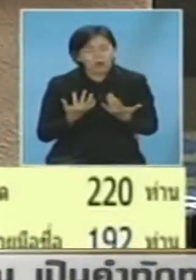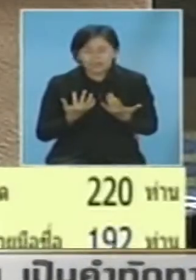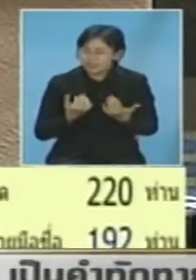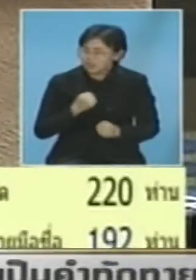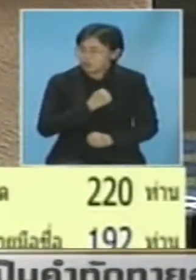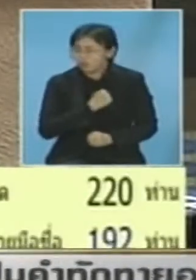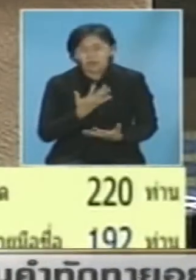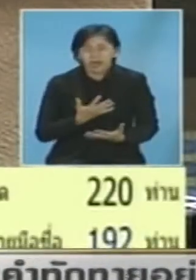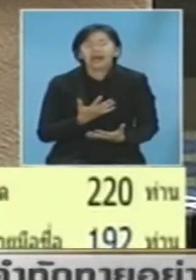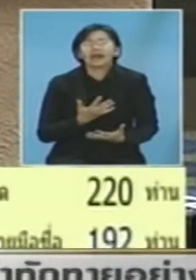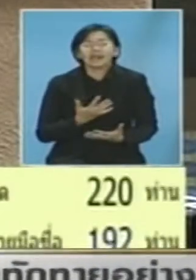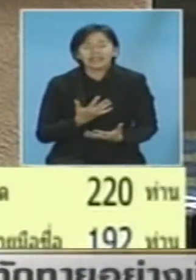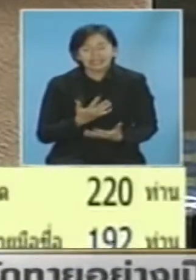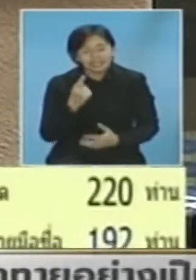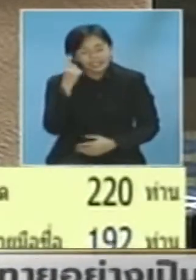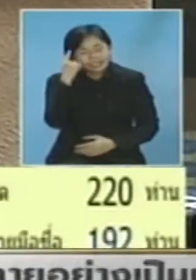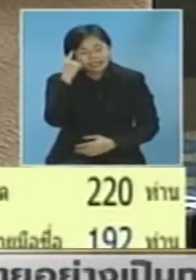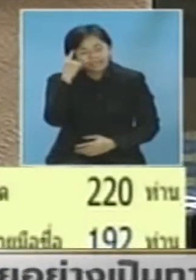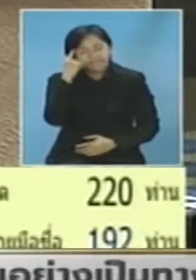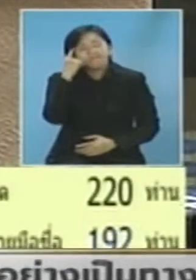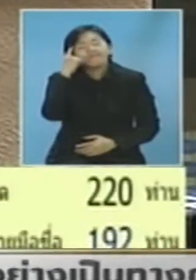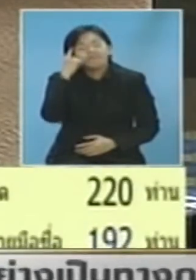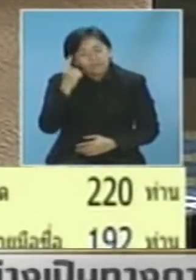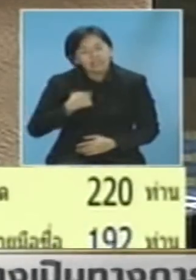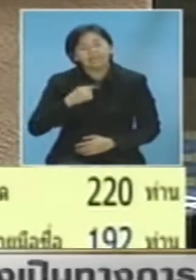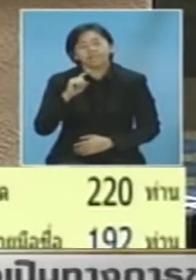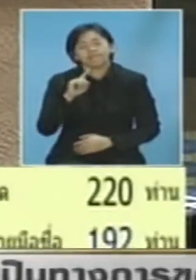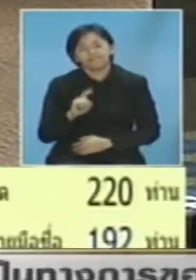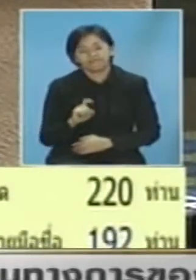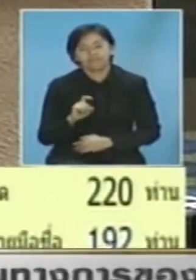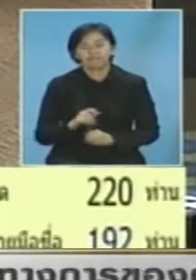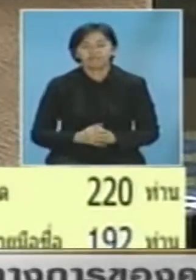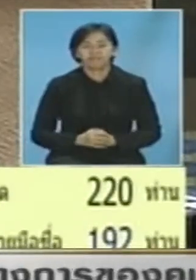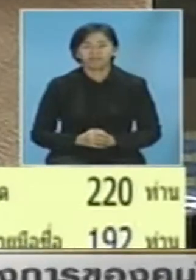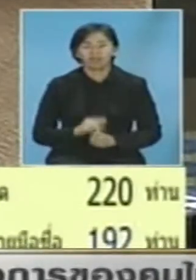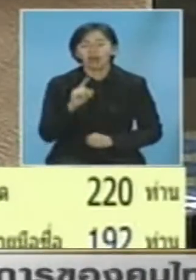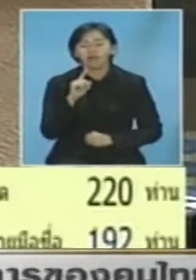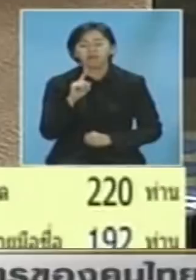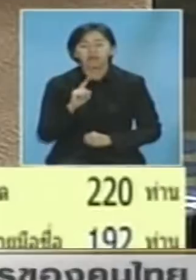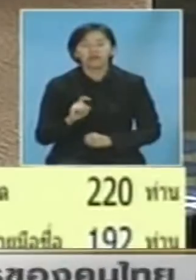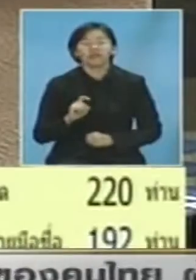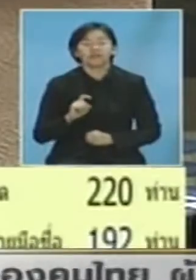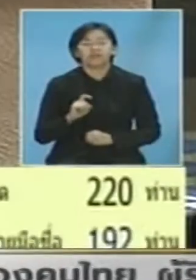ได้จึงได้ตัดสินใจฆ่าตัวตายเพื่อลาโลก